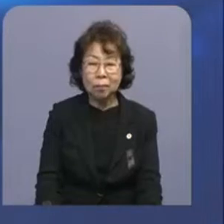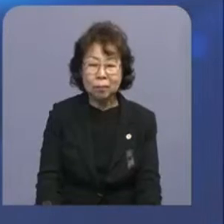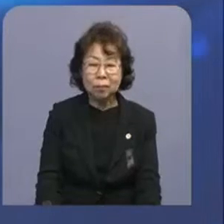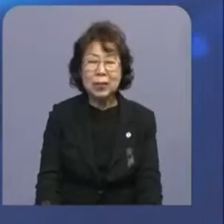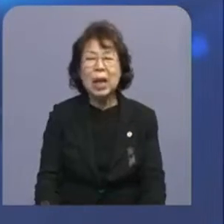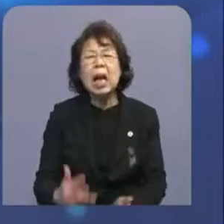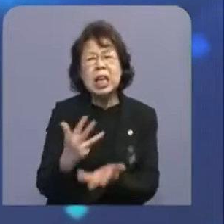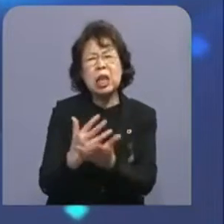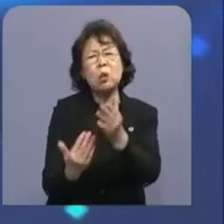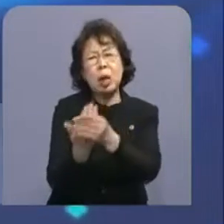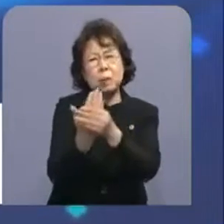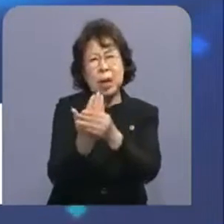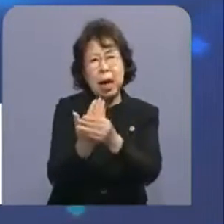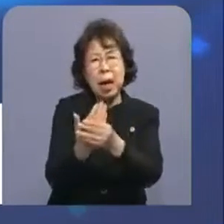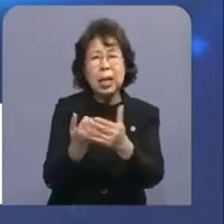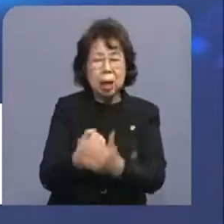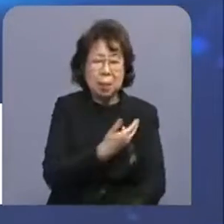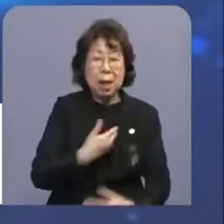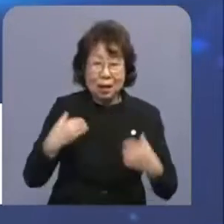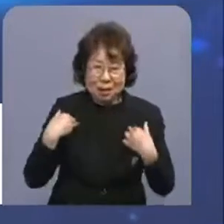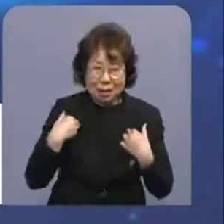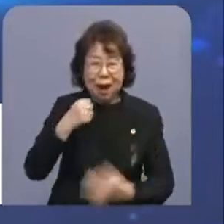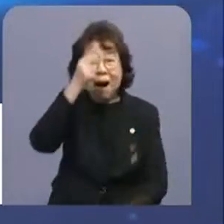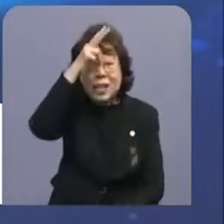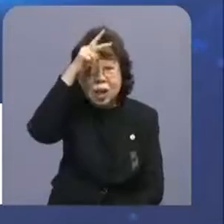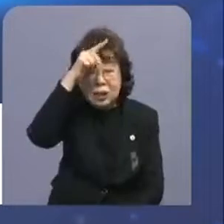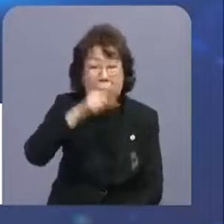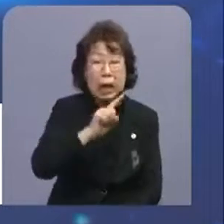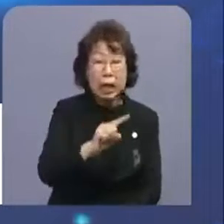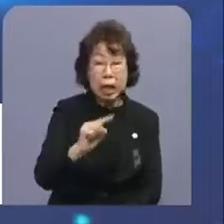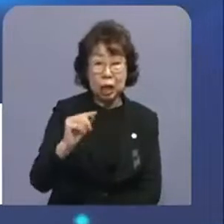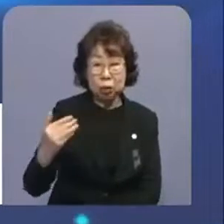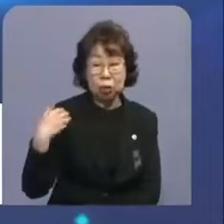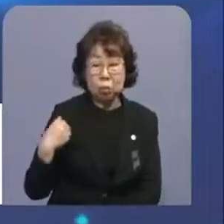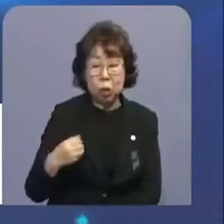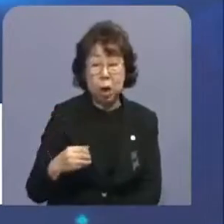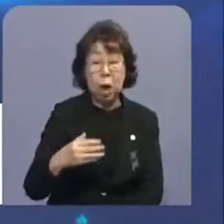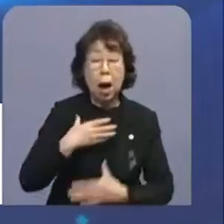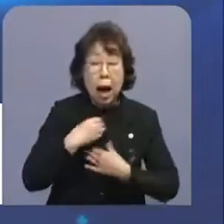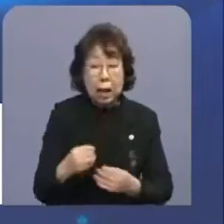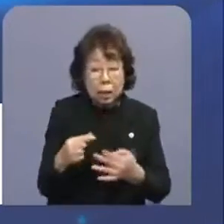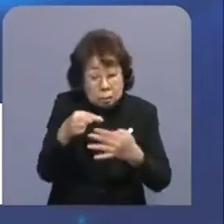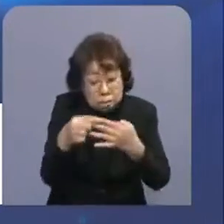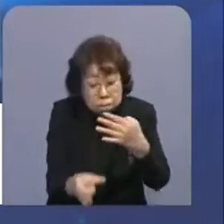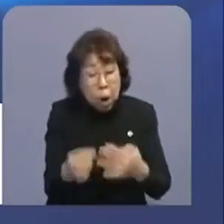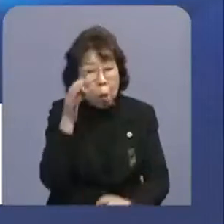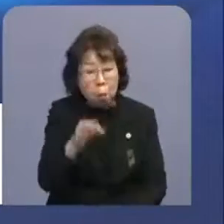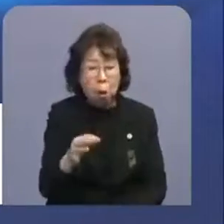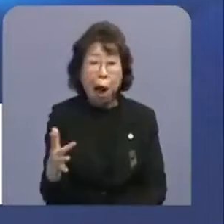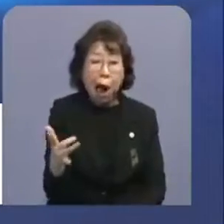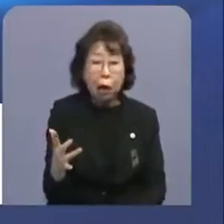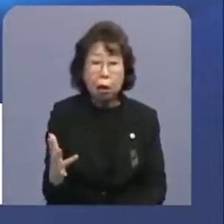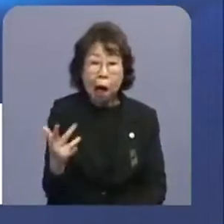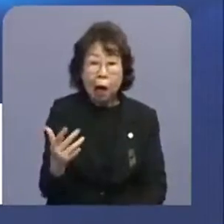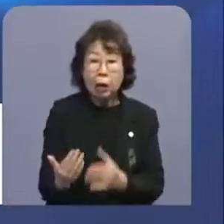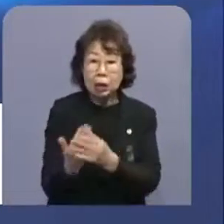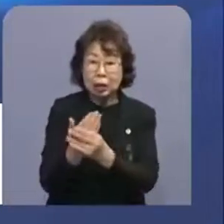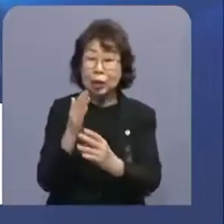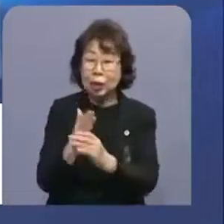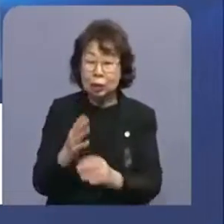이태원 참사와 관련해 자치단체와 경찰 또 소방의 안전관리 체계에도 구멍이 속속 드러나고 있는데요.